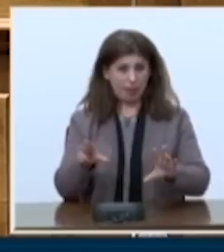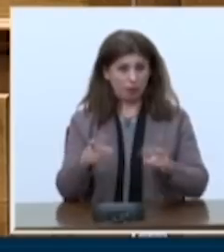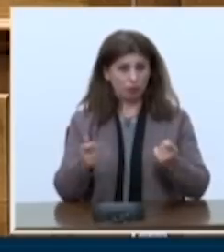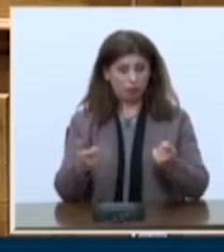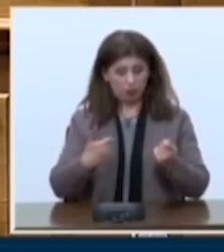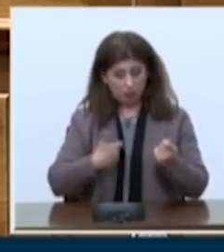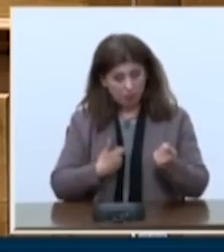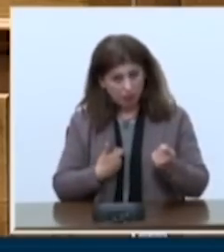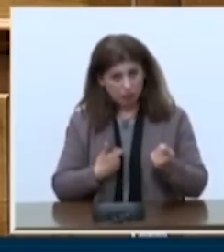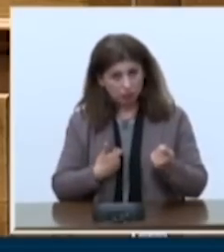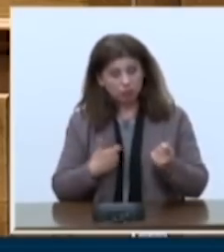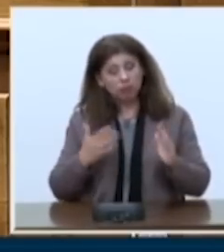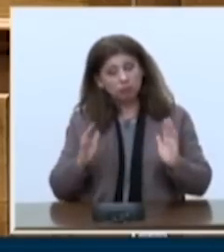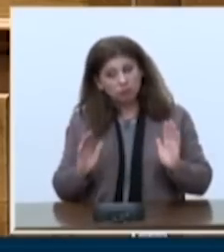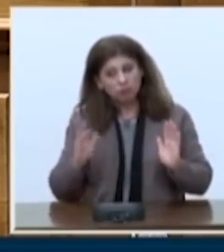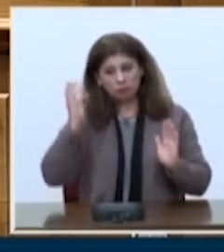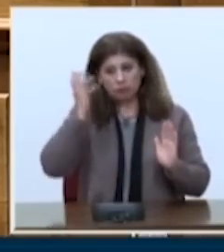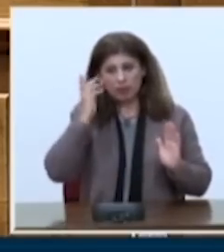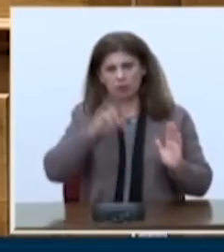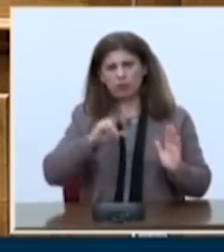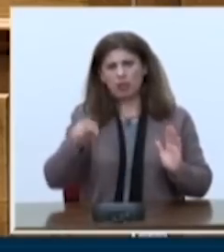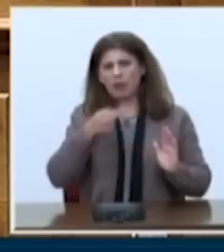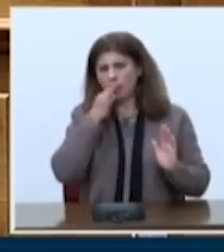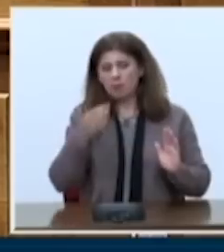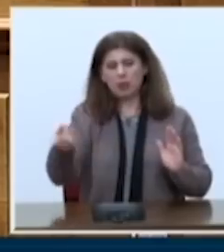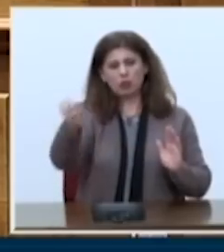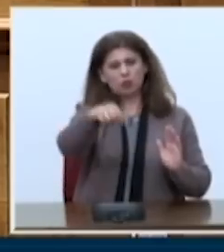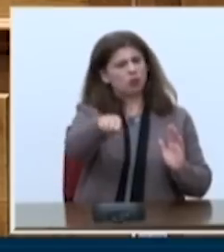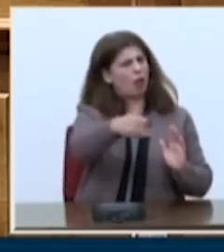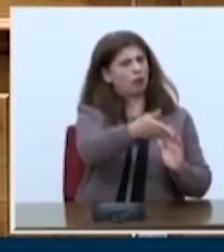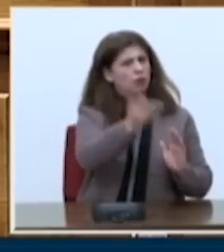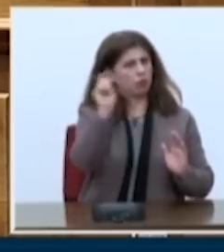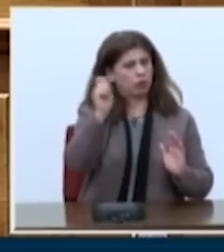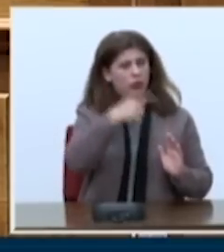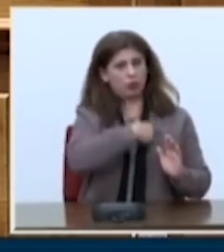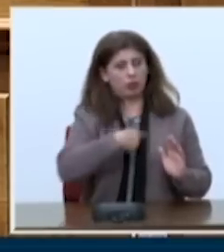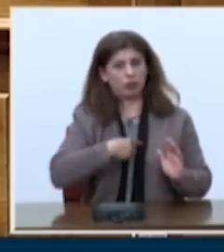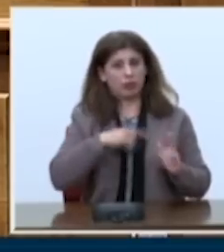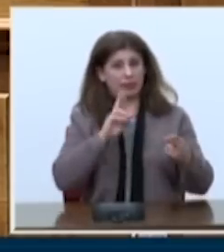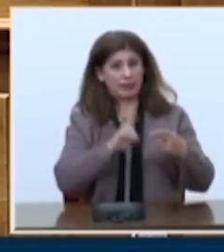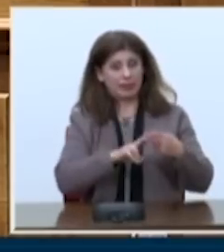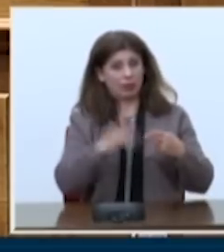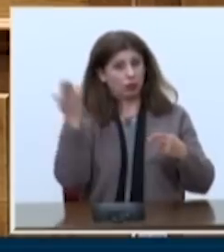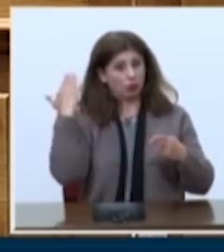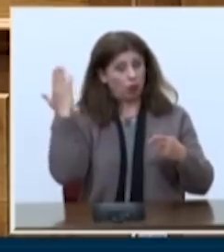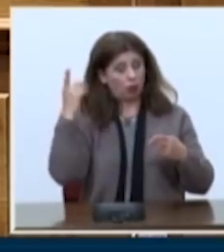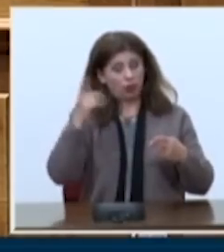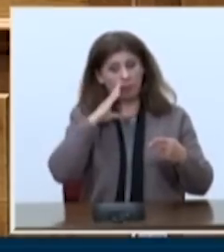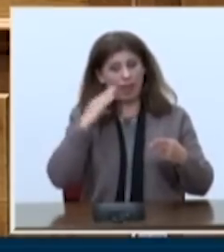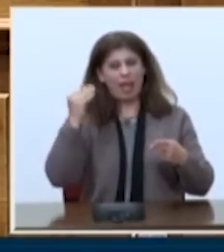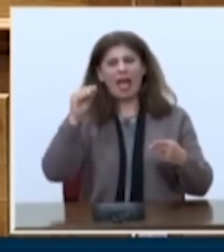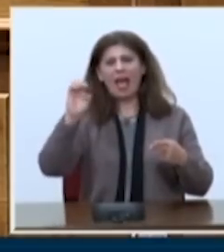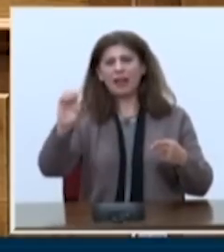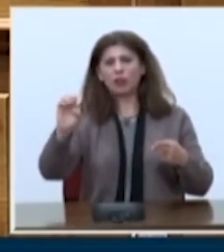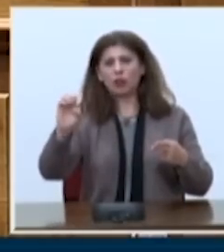μένα, φαντάζομαι τα ίδια είπε και στους άλλους πολιτικούς αρχηγούς για τη συνάντησή του τότε με τον Ερντογάν που μας